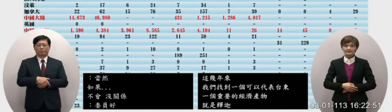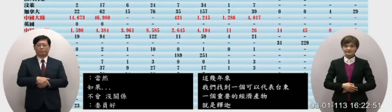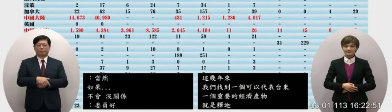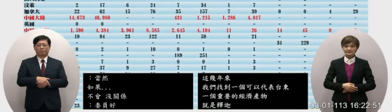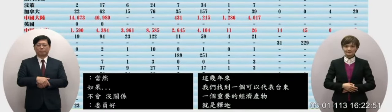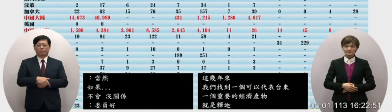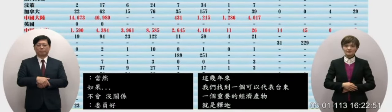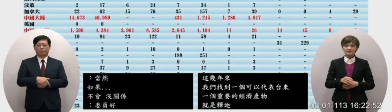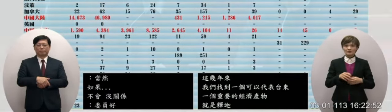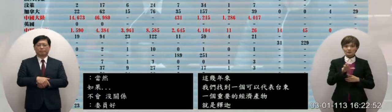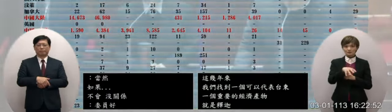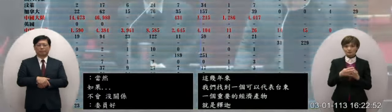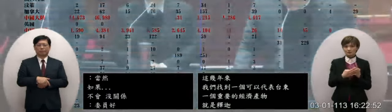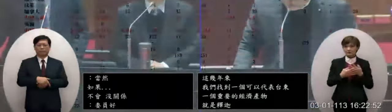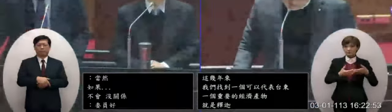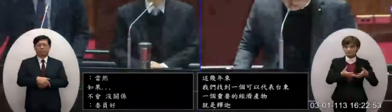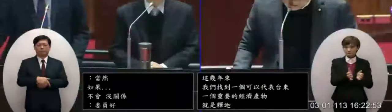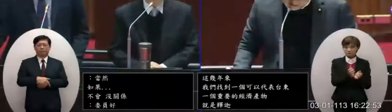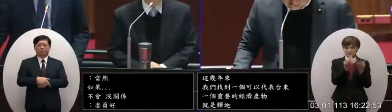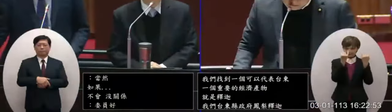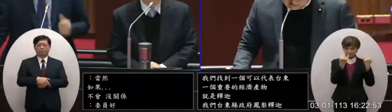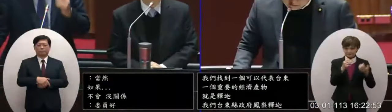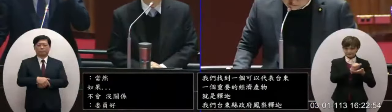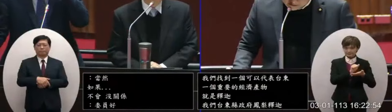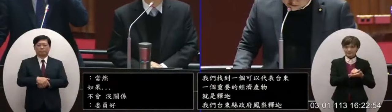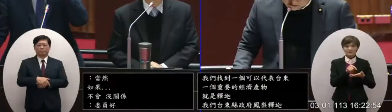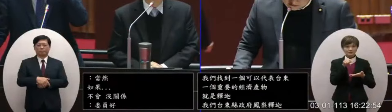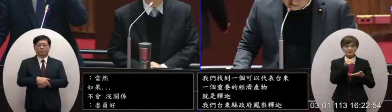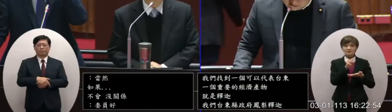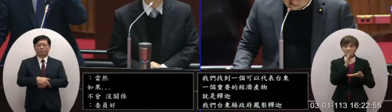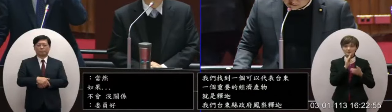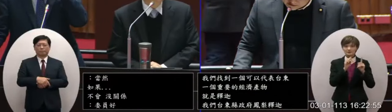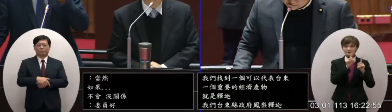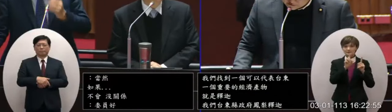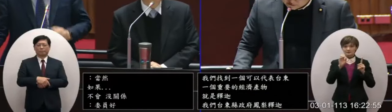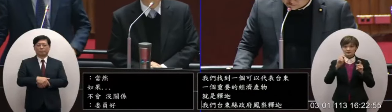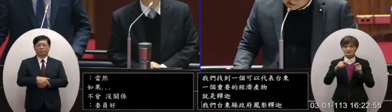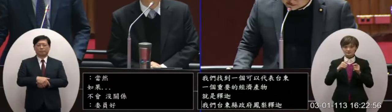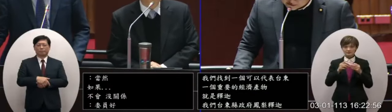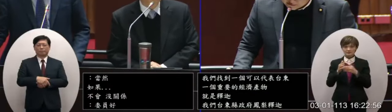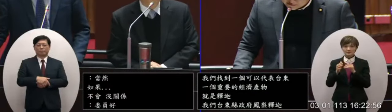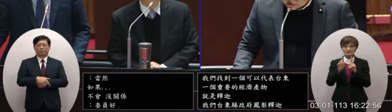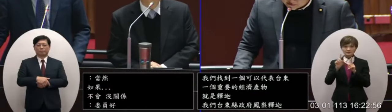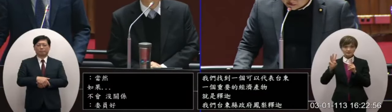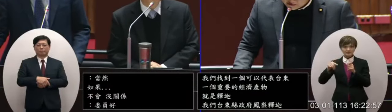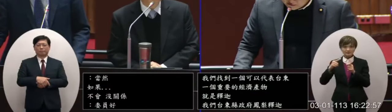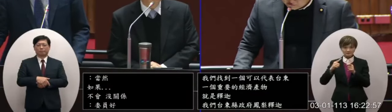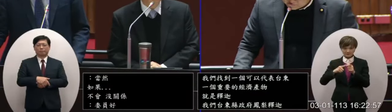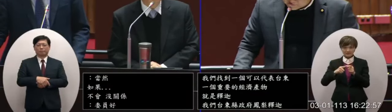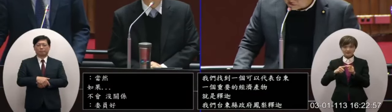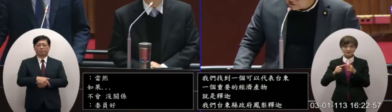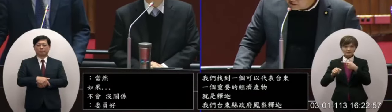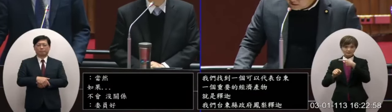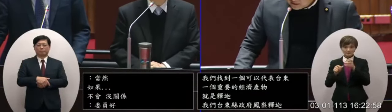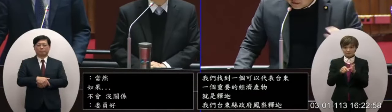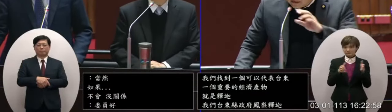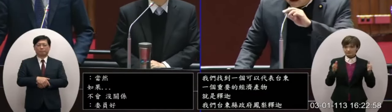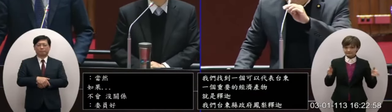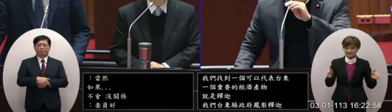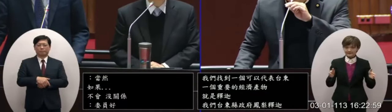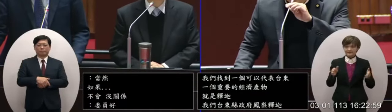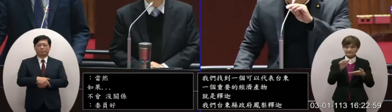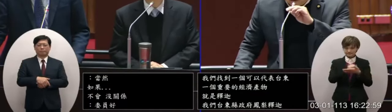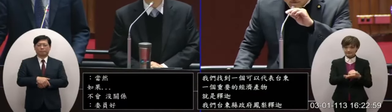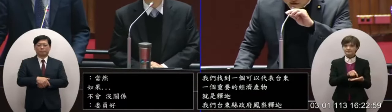从农业部里面调到的资料，这个是在民国110年的12月到113年的1月份哦。